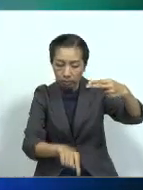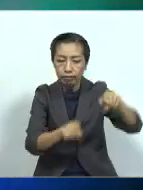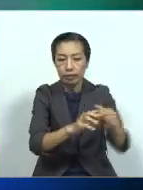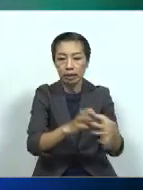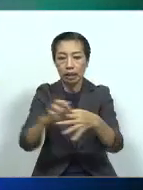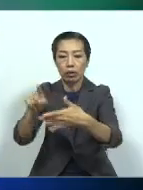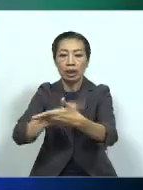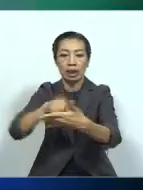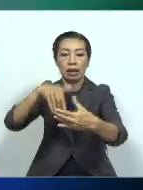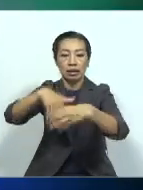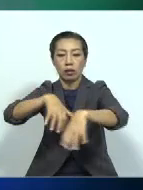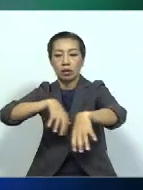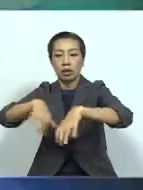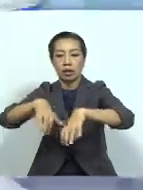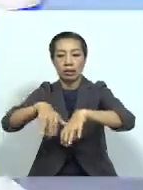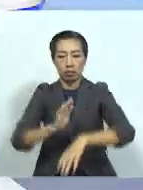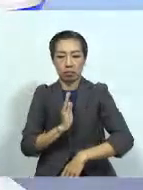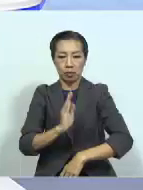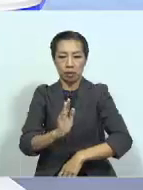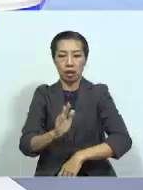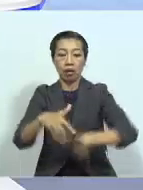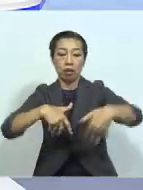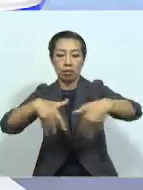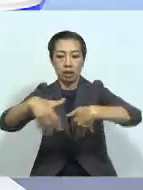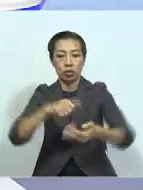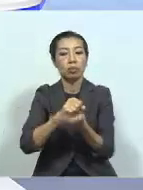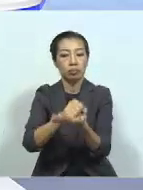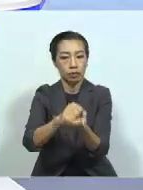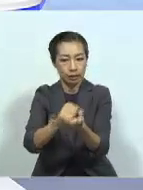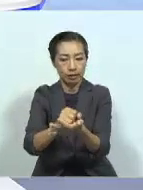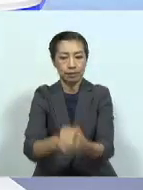งเป็นไปด้วยความบริสุทธิ์ยุติธรรมและก็ที่สำคัญอำนวยความสะดวกให้กับพี่น้องประชาชนมากที่สุดครับ